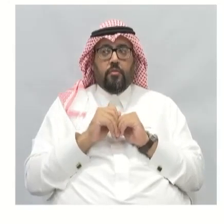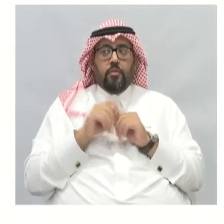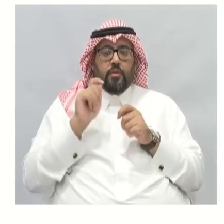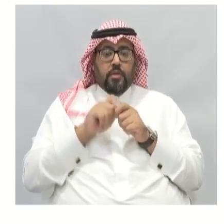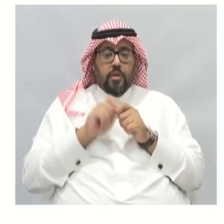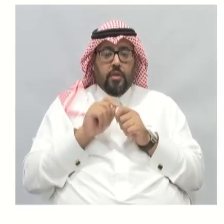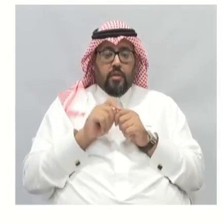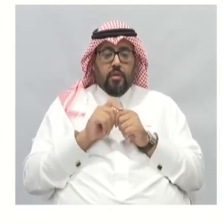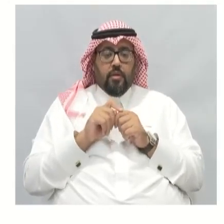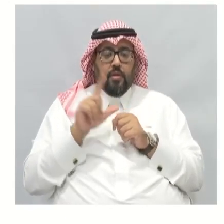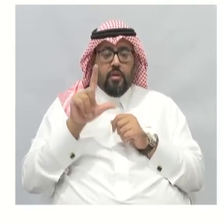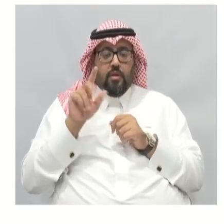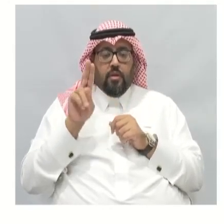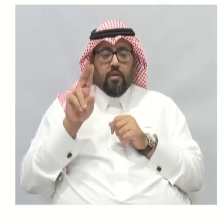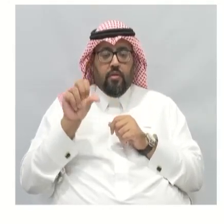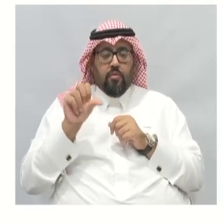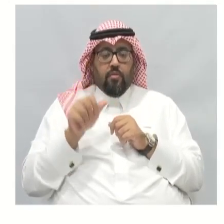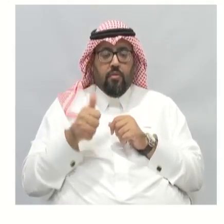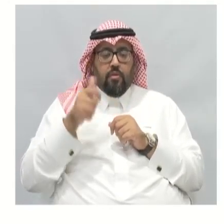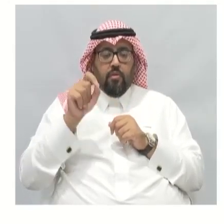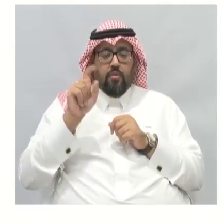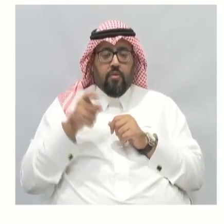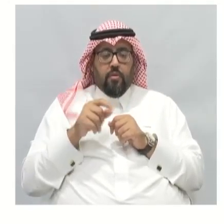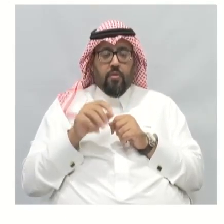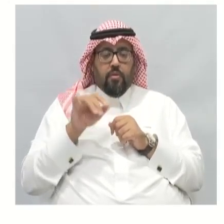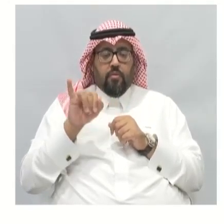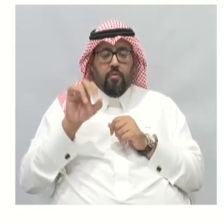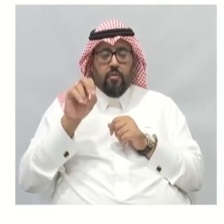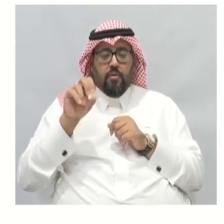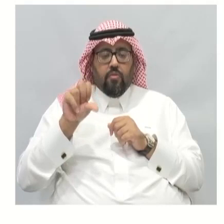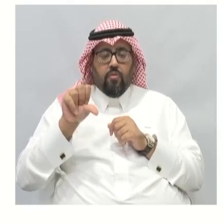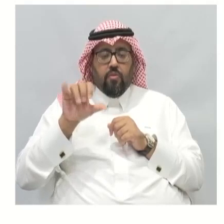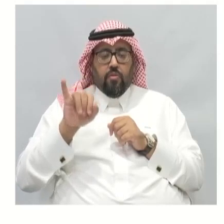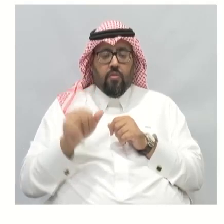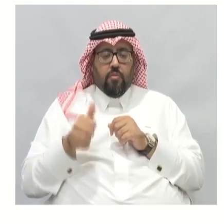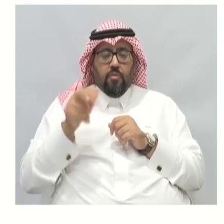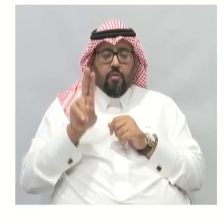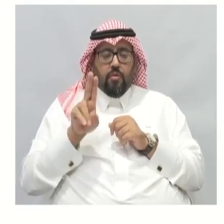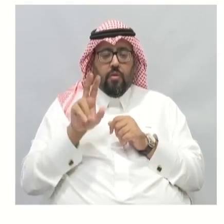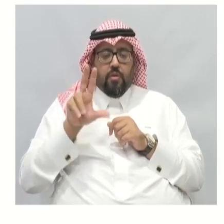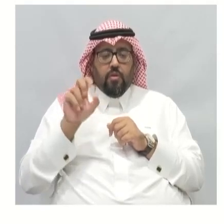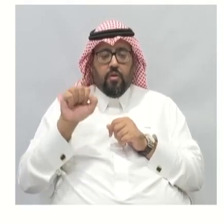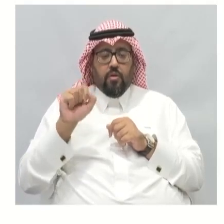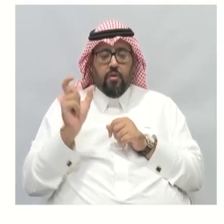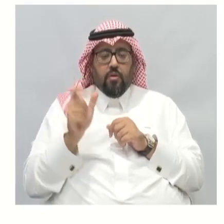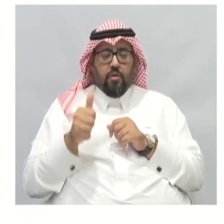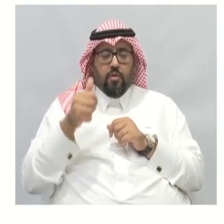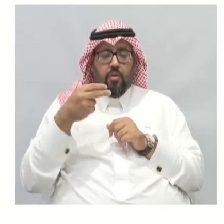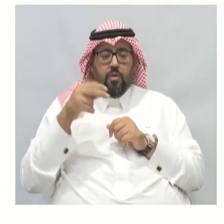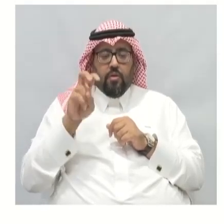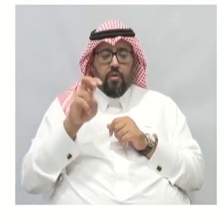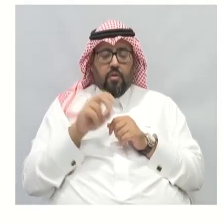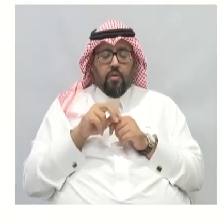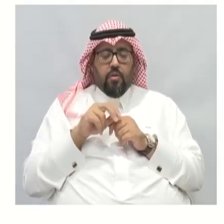الصناعات من اجل او من الاسباب التي جعلتها رائده في هذا المجال لتو